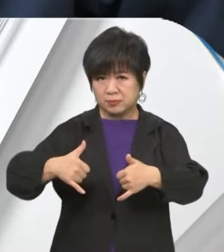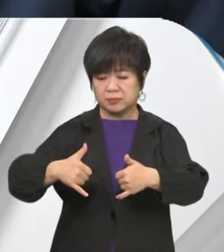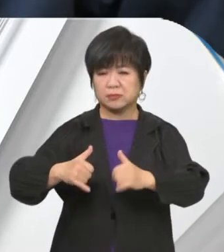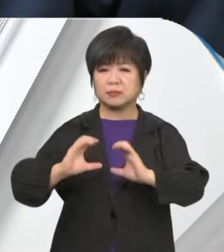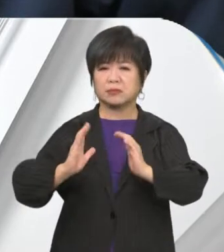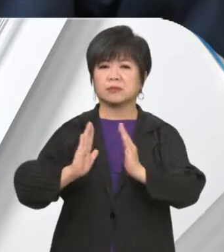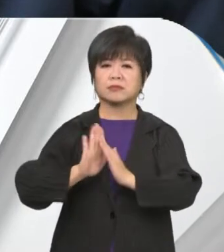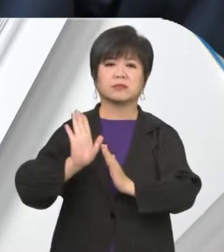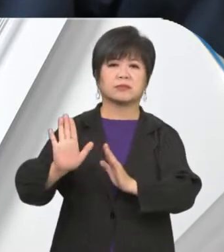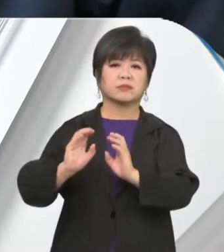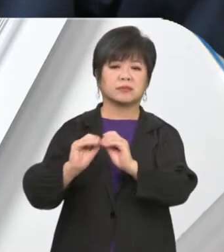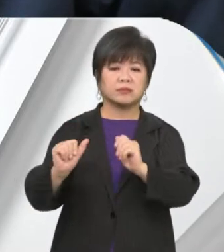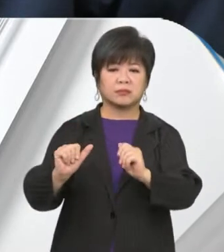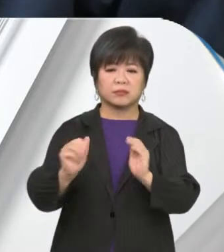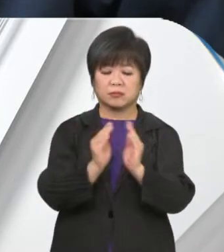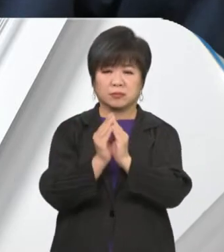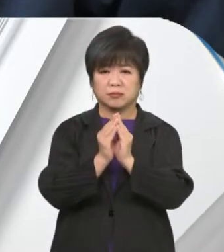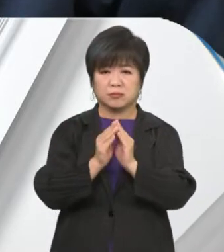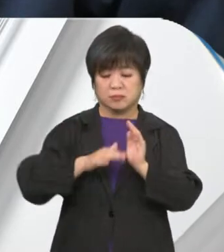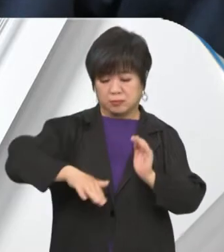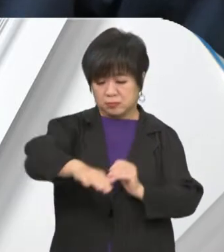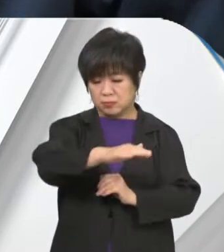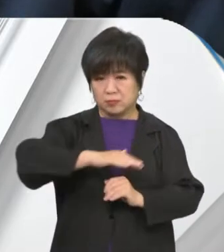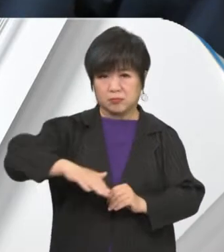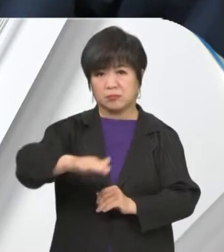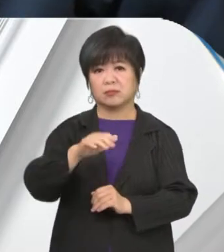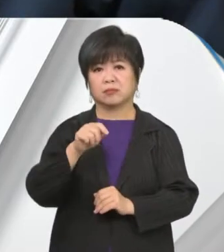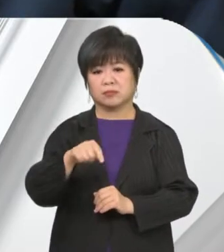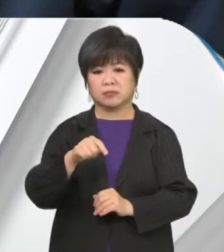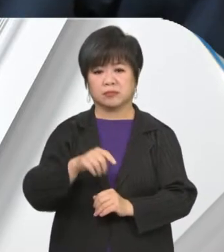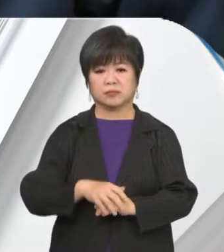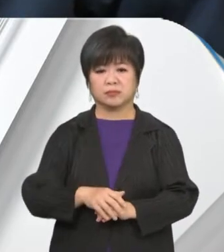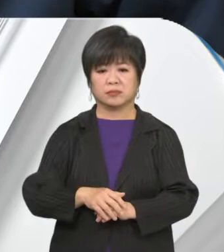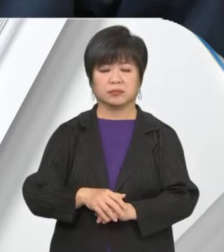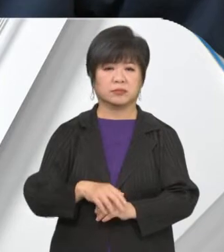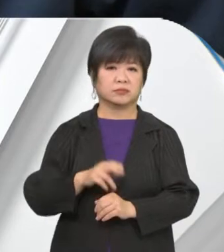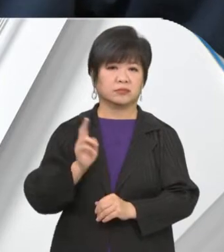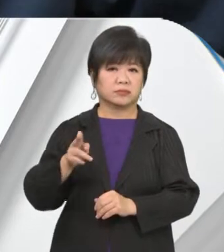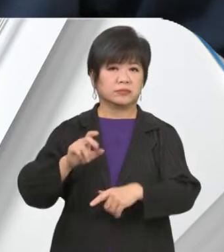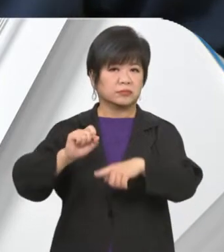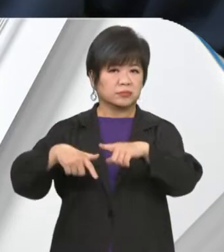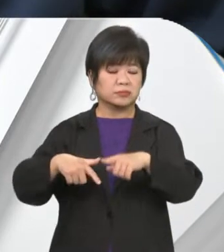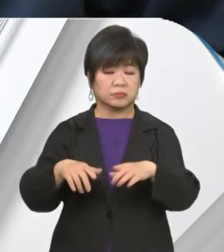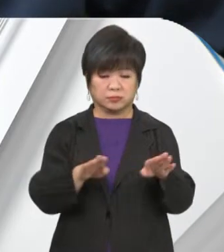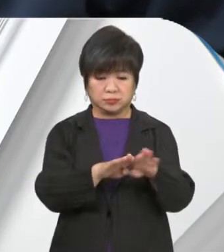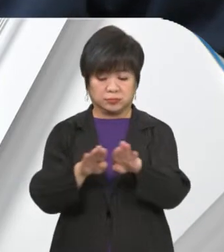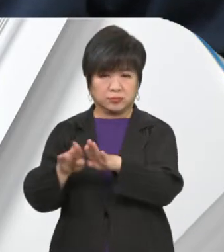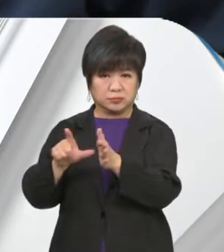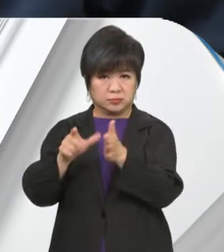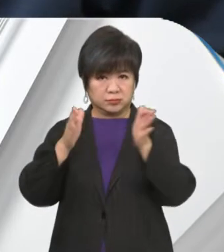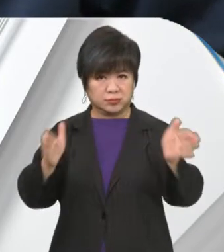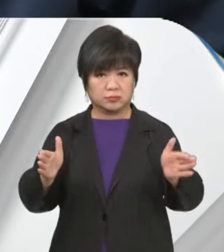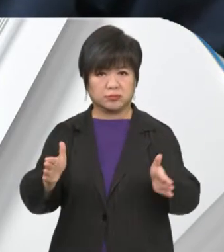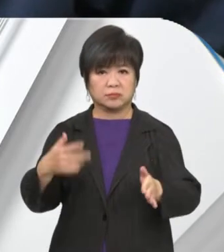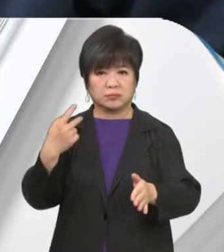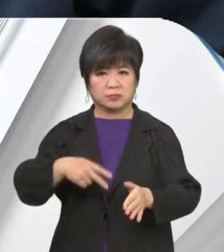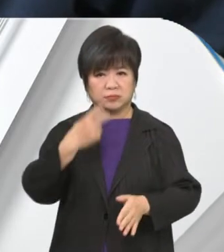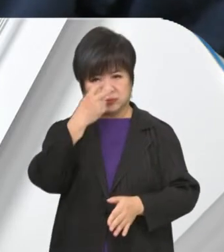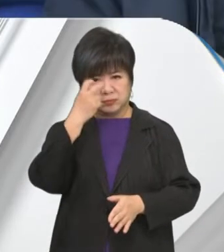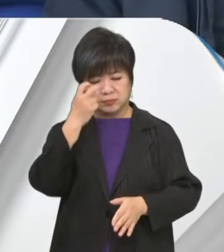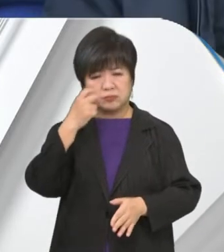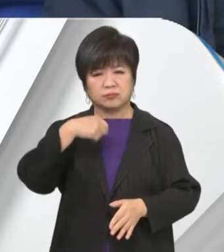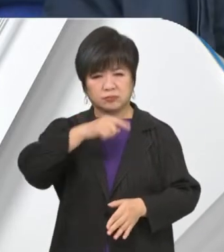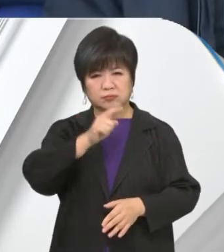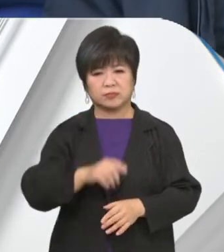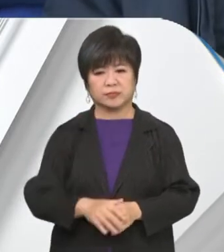部分，尤其是桃园辖区的部分，我们会责请厂商来在年假期间会加强做巡管的这个动